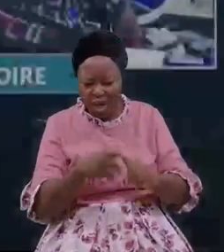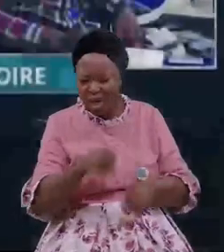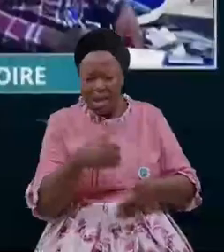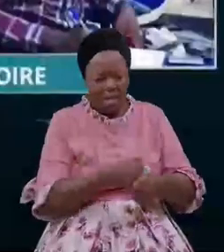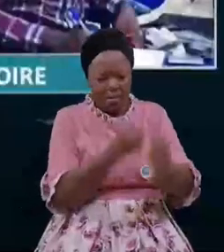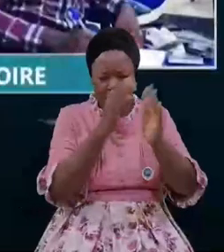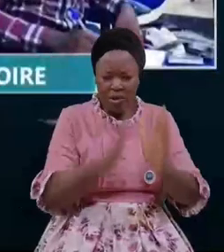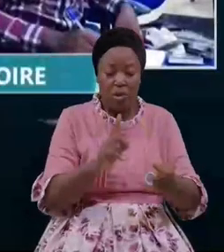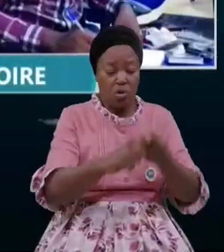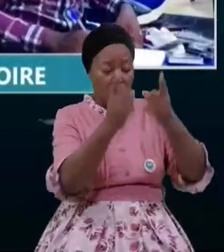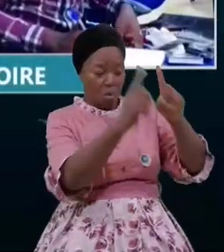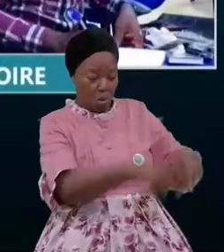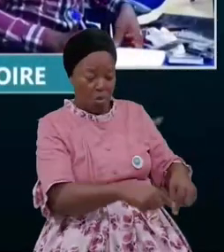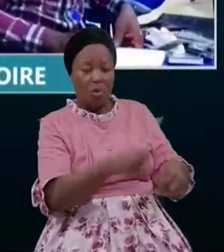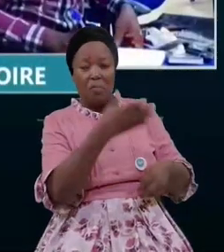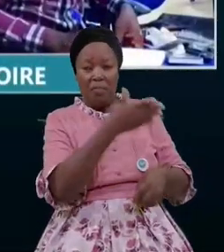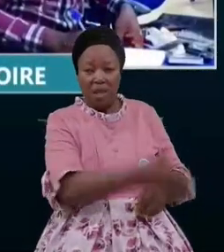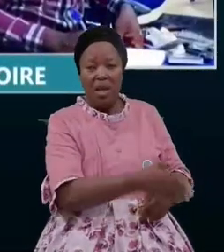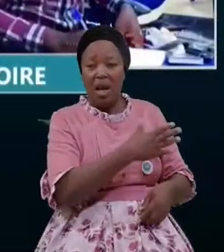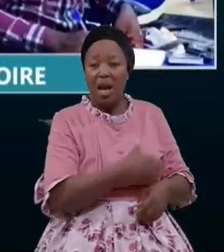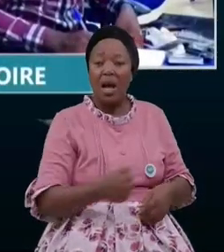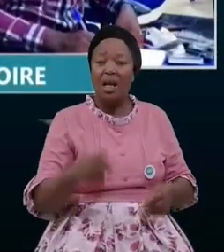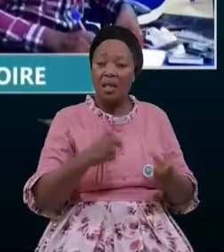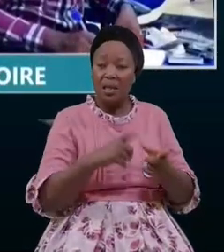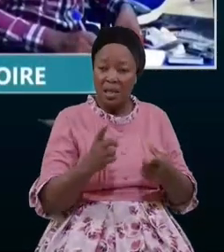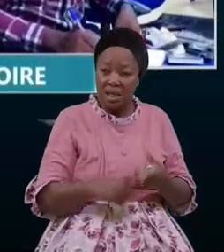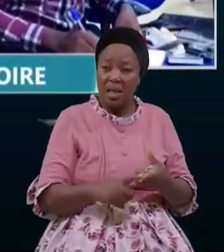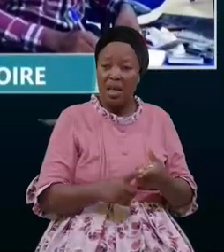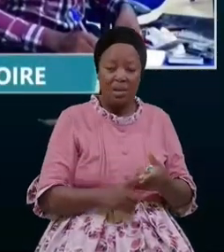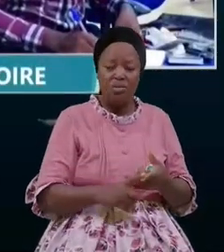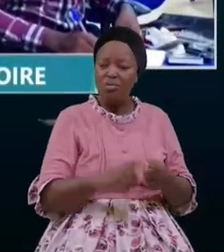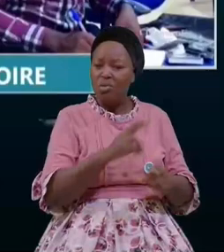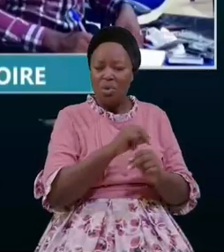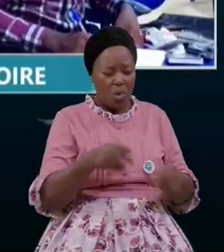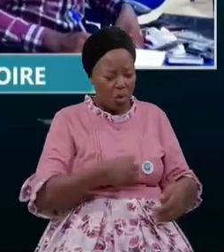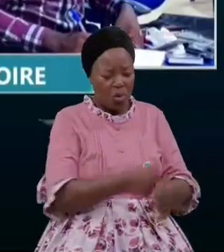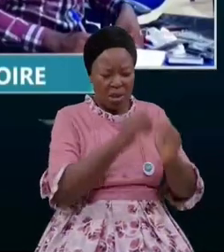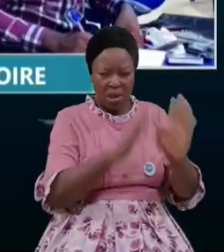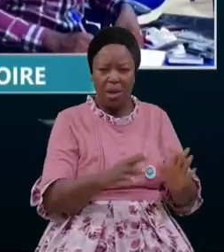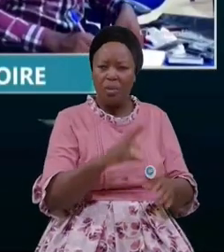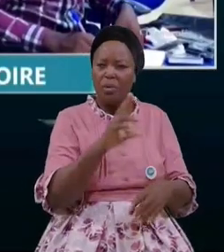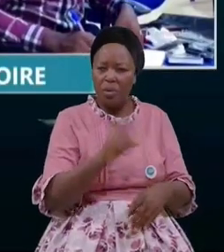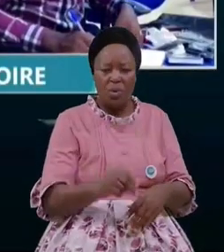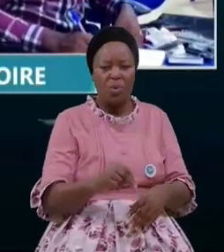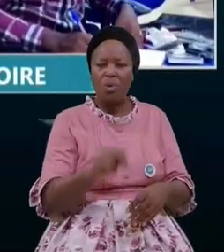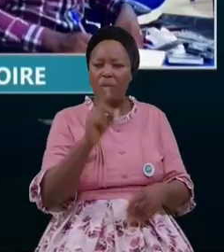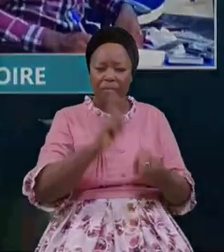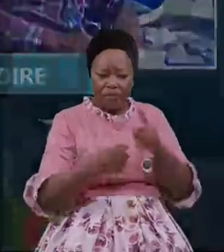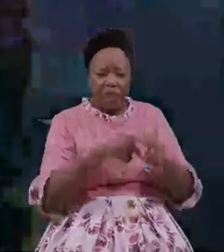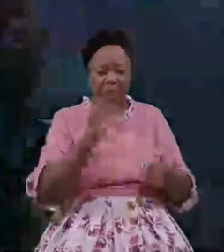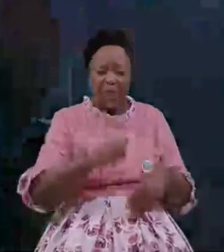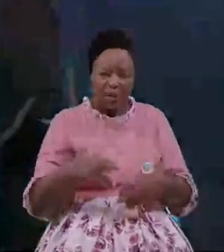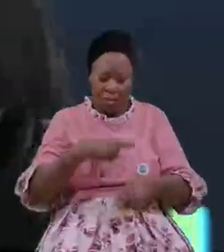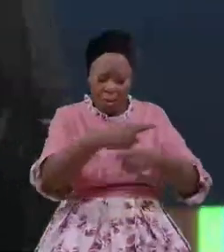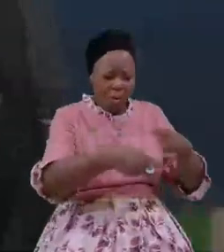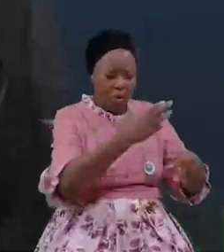ne laissa cun ami aucun disciple de Jésus venir et un seul disciple